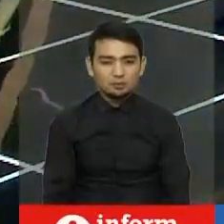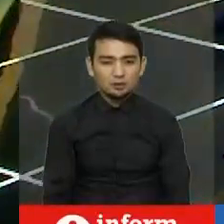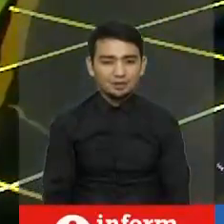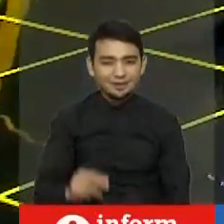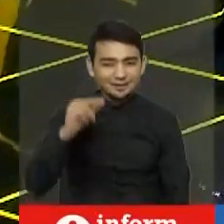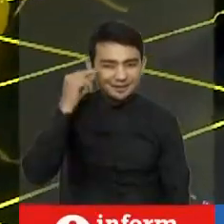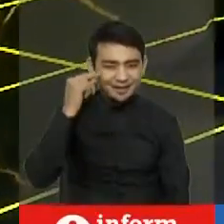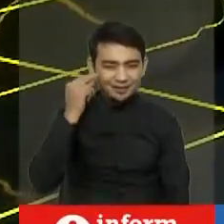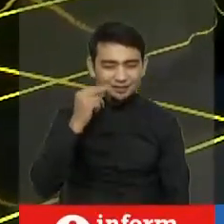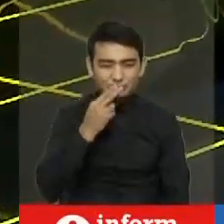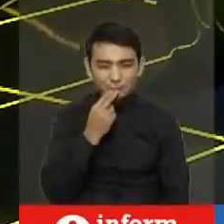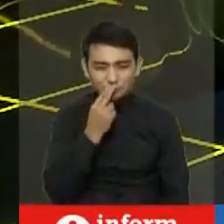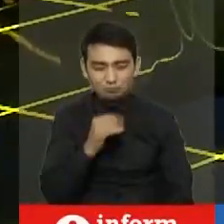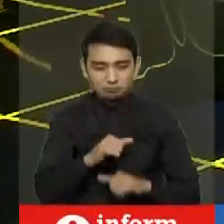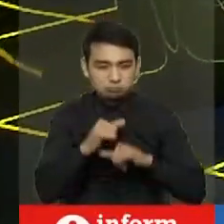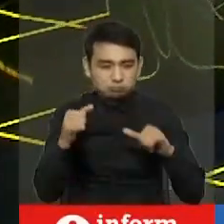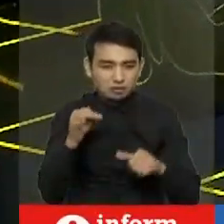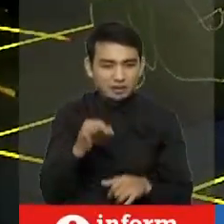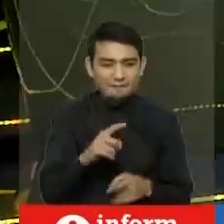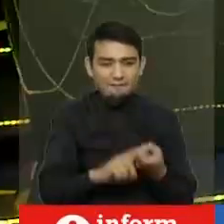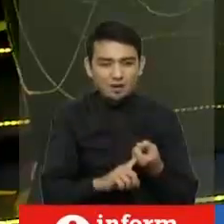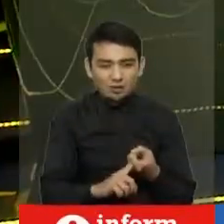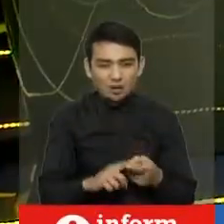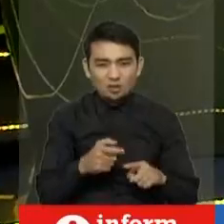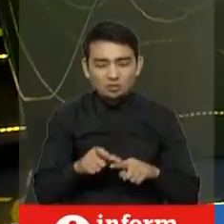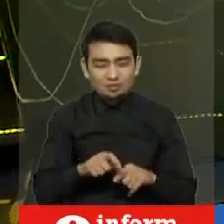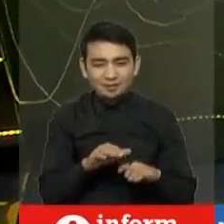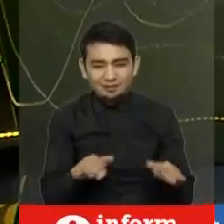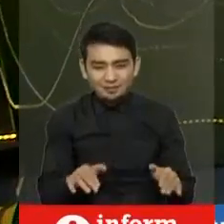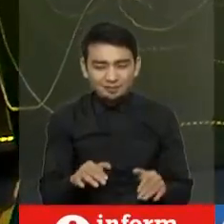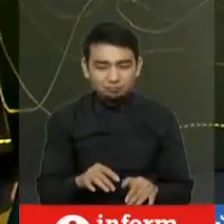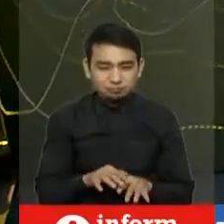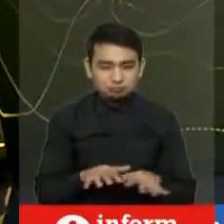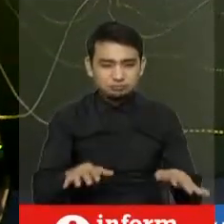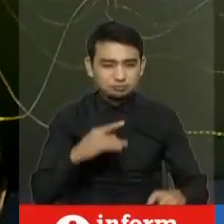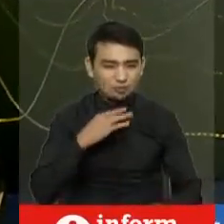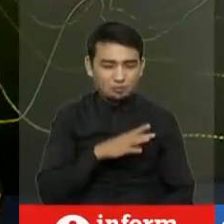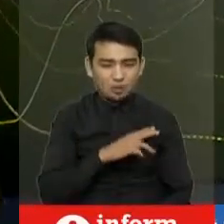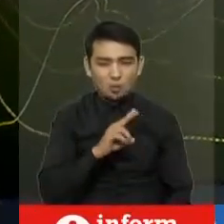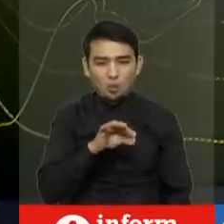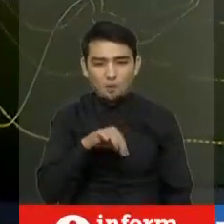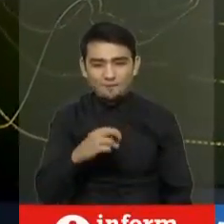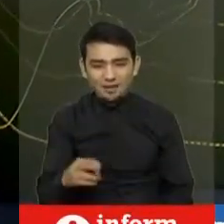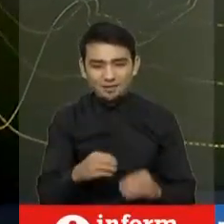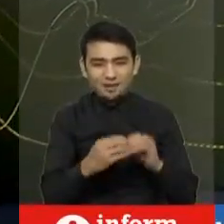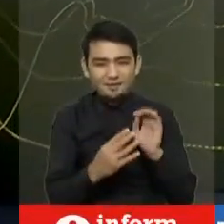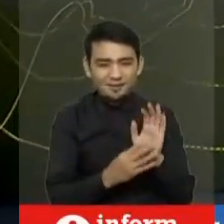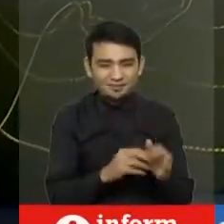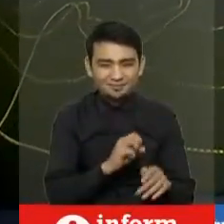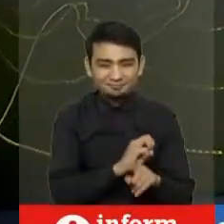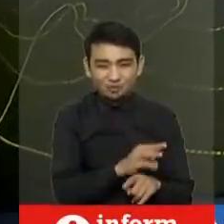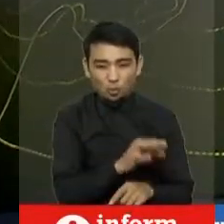Қытайда тұмау өршіп тұр. Респираторлық вирус әсіресе балалар арасында жылдам таралуда. Тіпті COVID-19 пандемиясымен